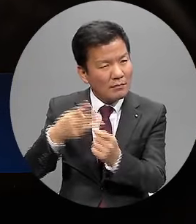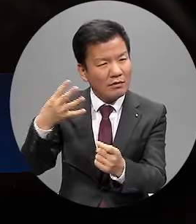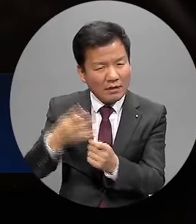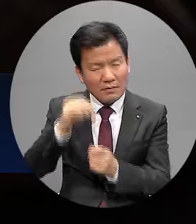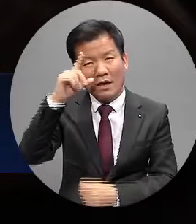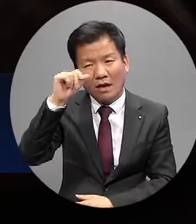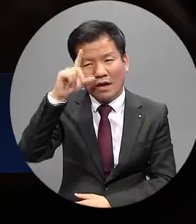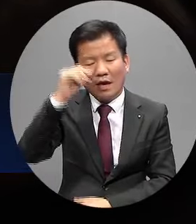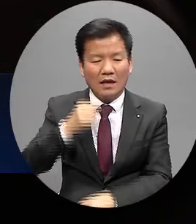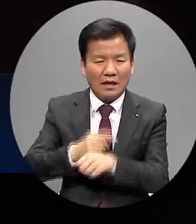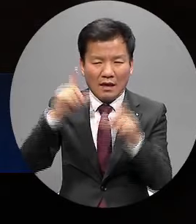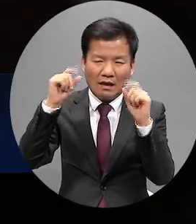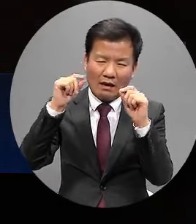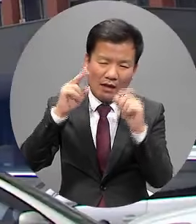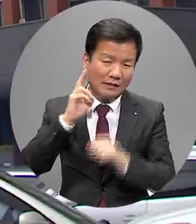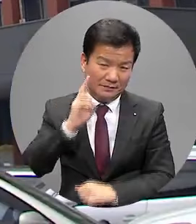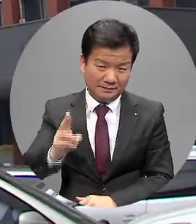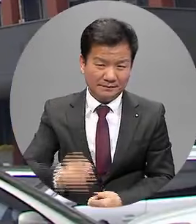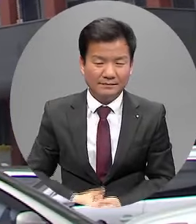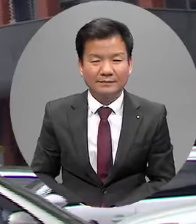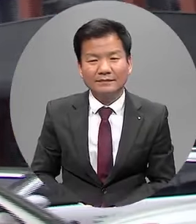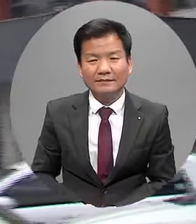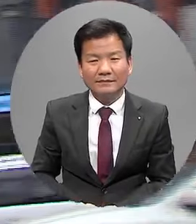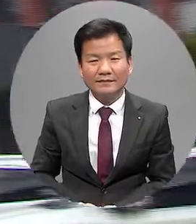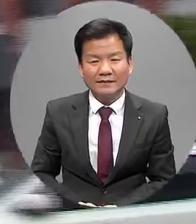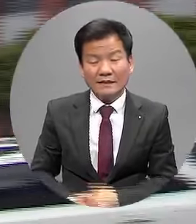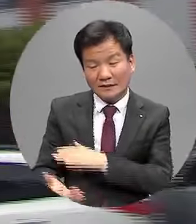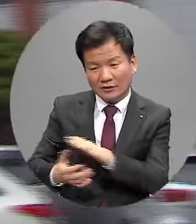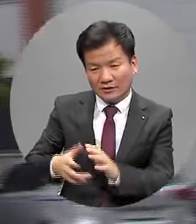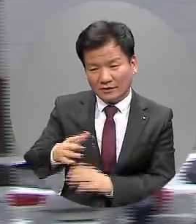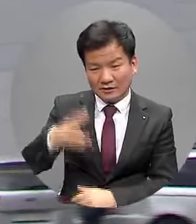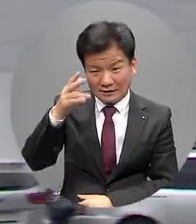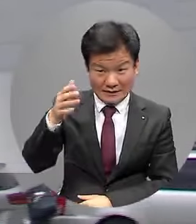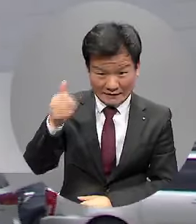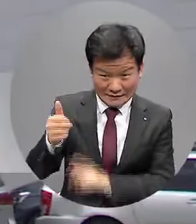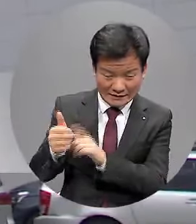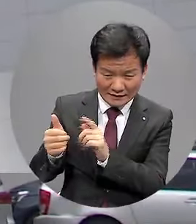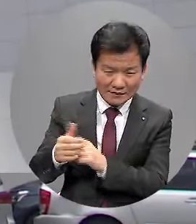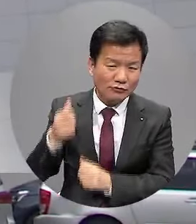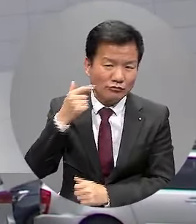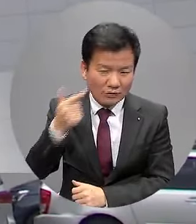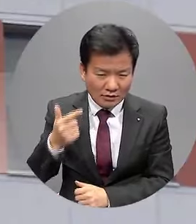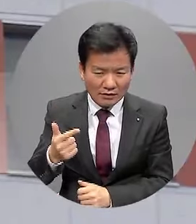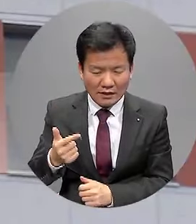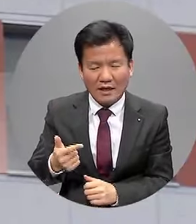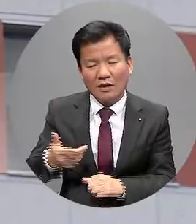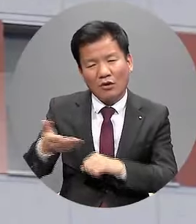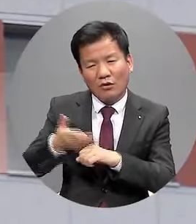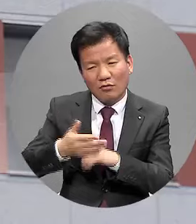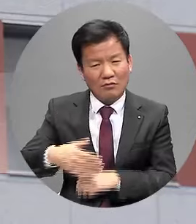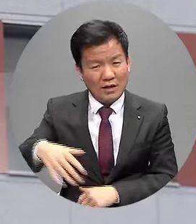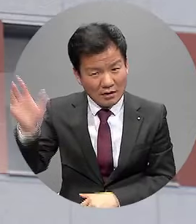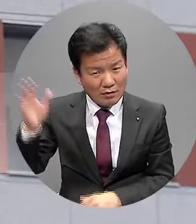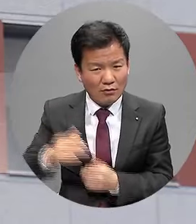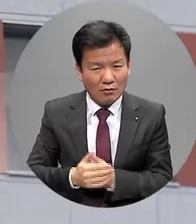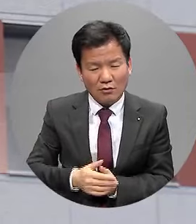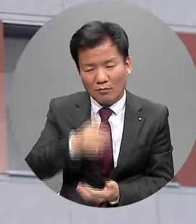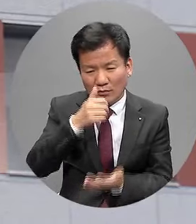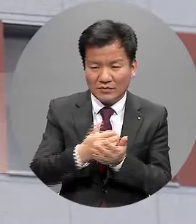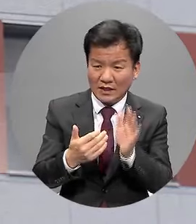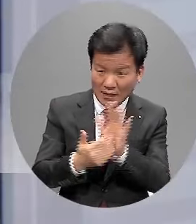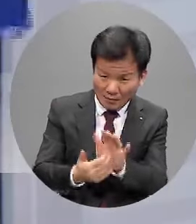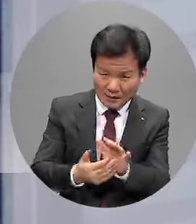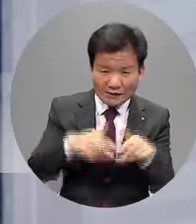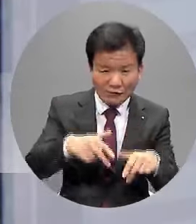깨서 잠을 못 이루는. 이 밖에 전임 경비작전계장도 6개월 만에 공로 연수에 들어갔고